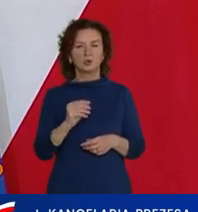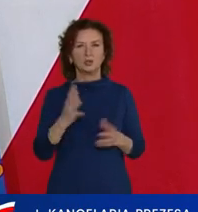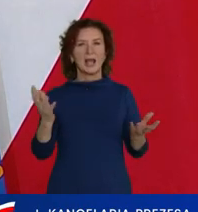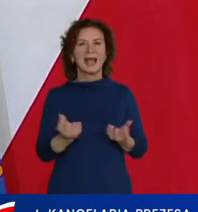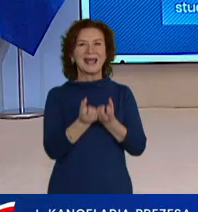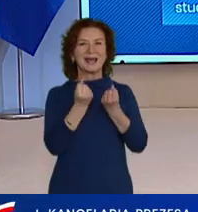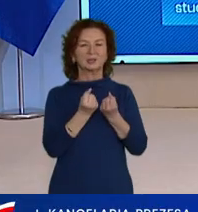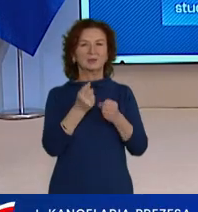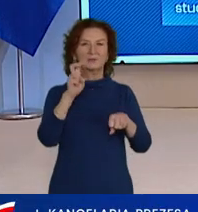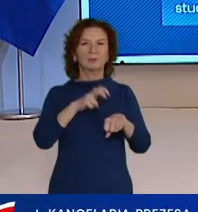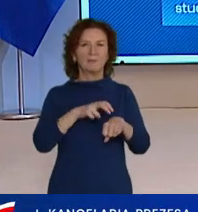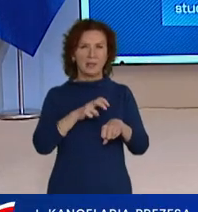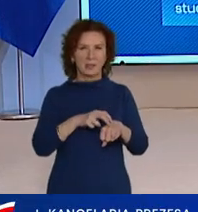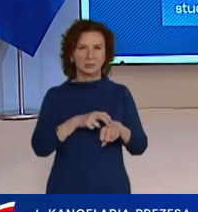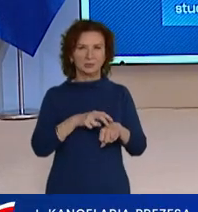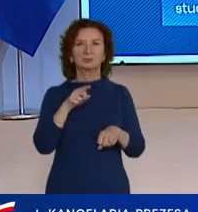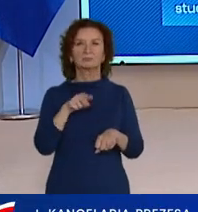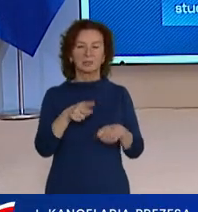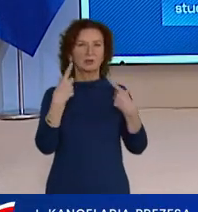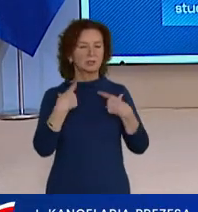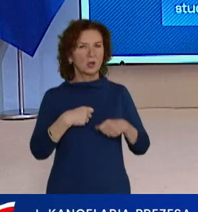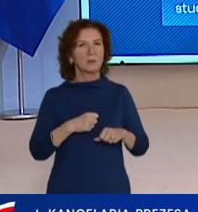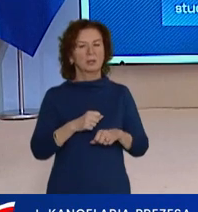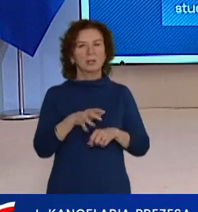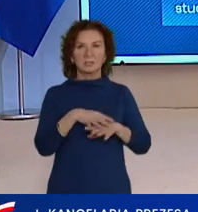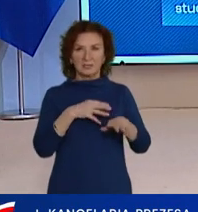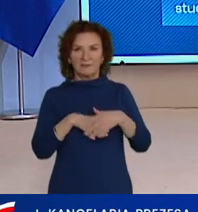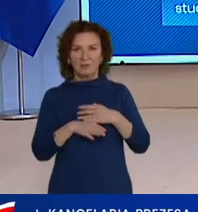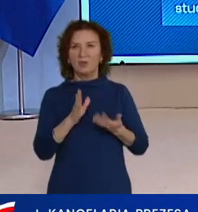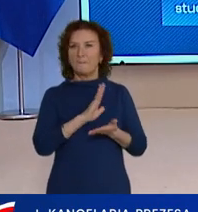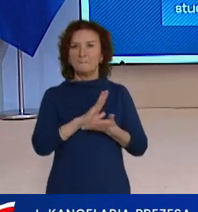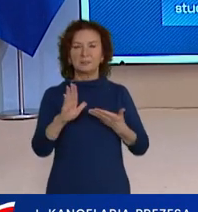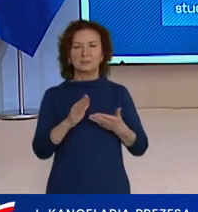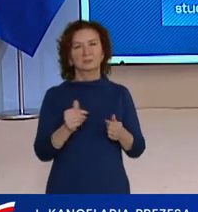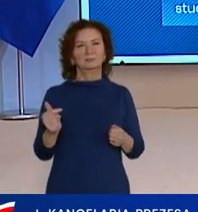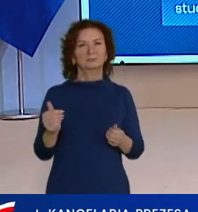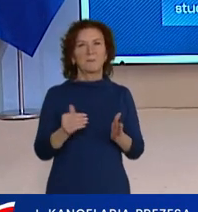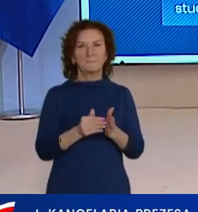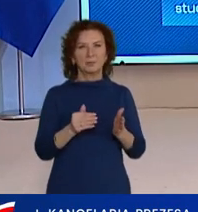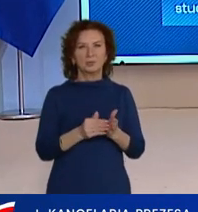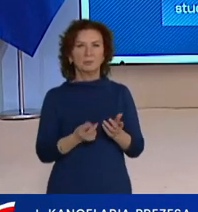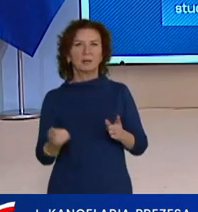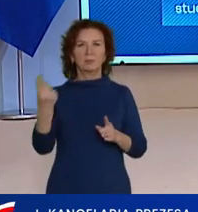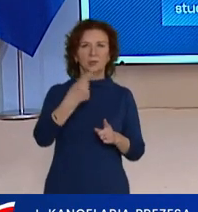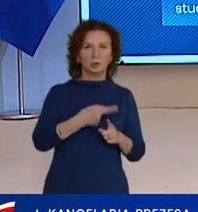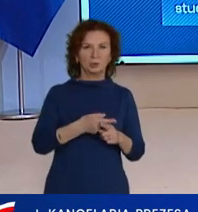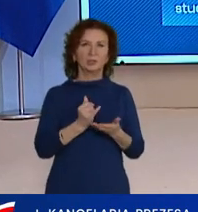ratowników medycznych. Przedstawiciele tych zawodów będą mogli bez konieczności dodatkowych szkoleń czy